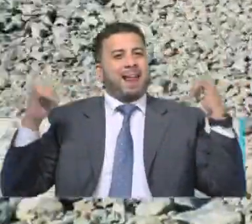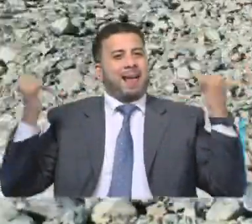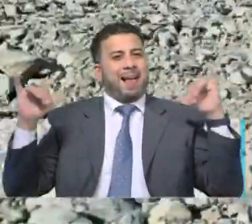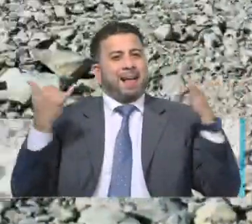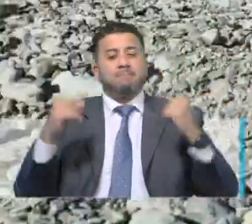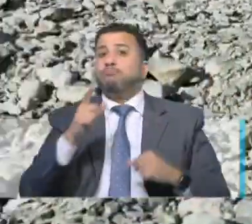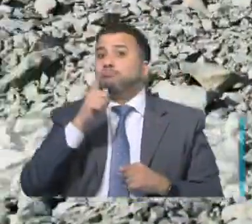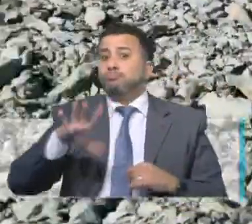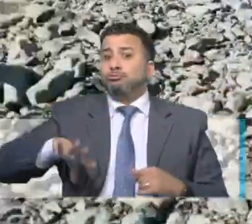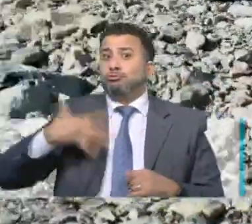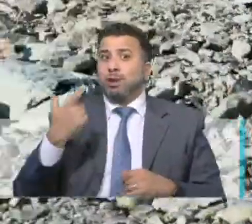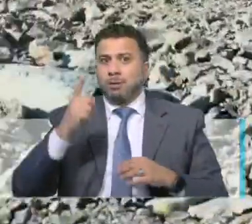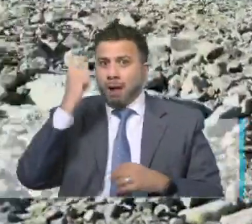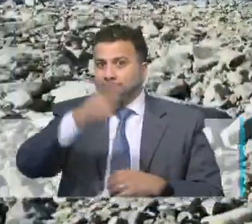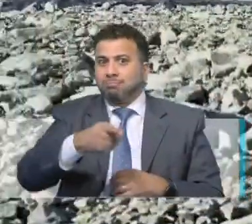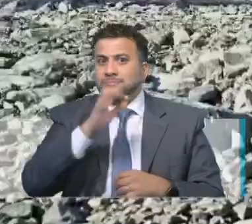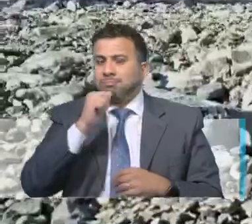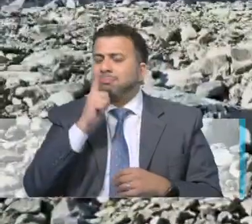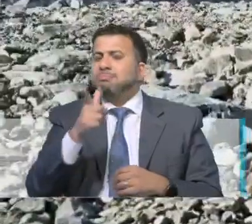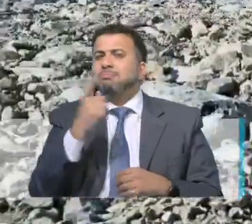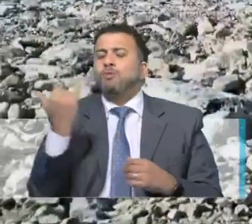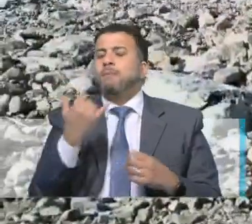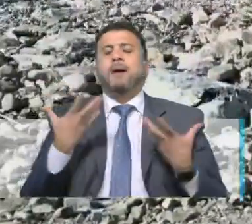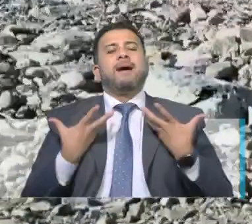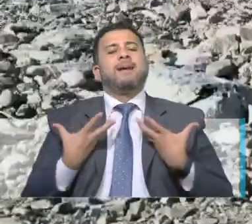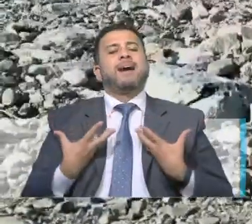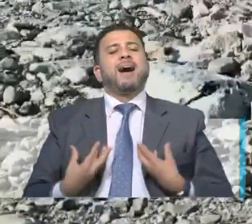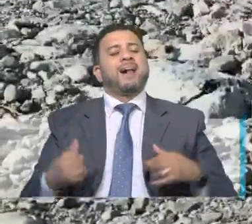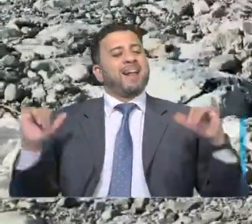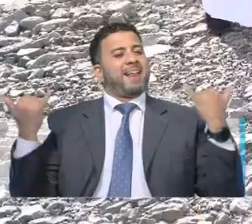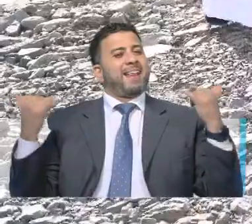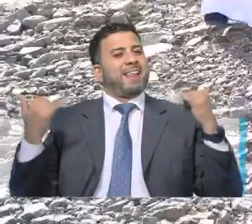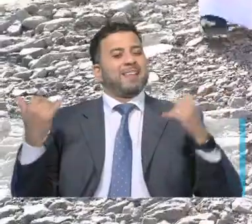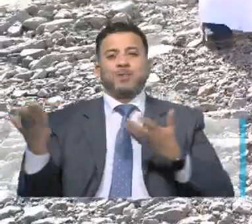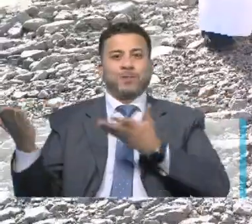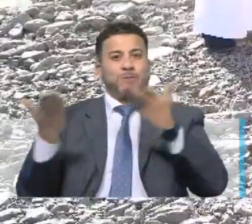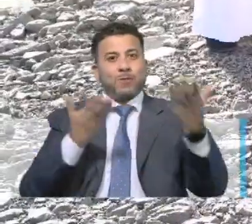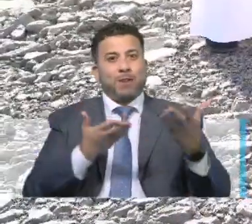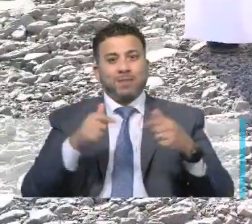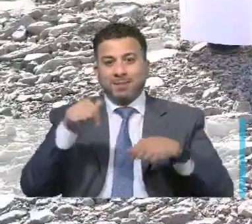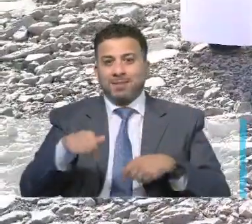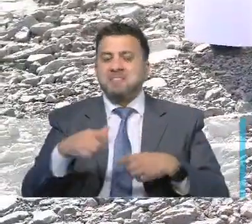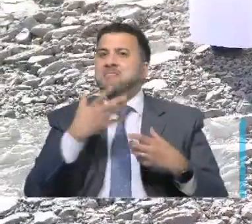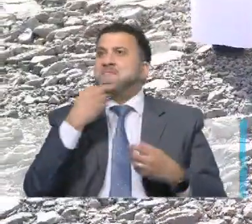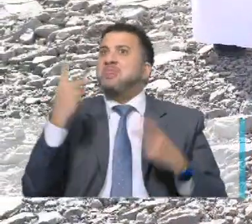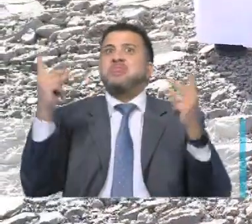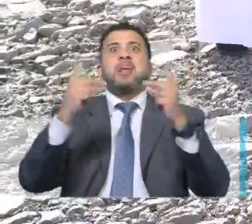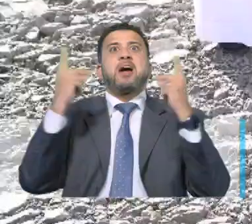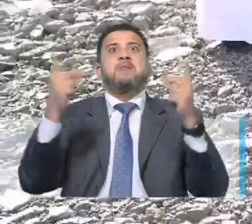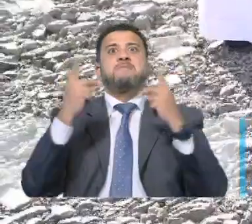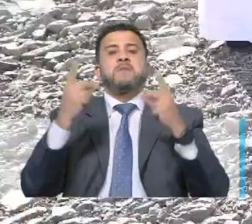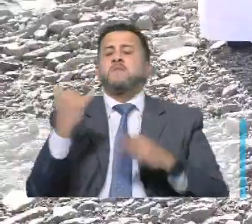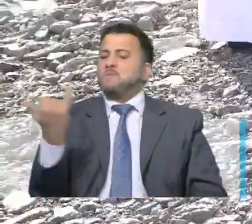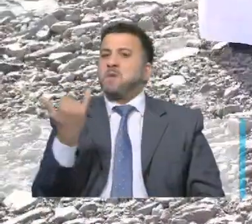حرصا من سموه على توفير اعلى درجات الراحه والترفيه لرواد هذه الوجهه الطبيعيه